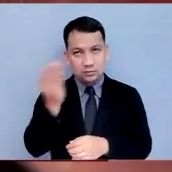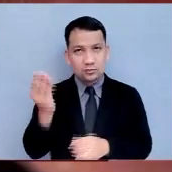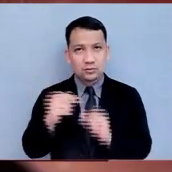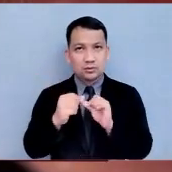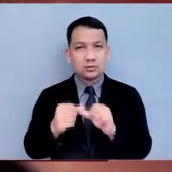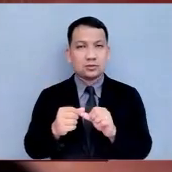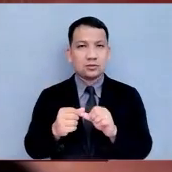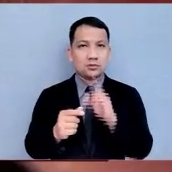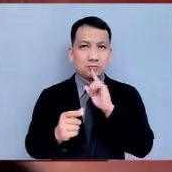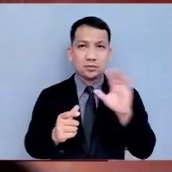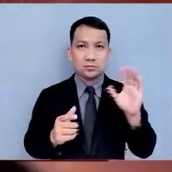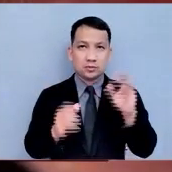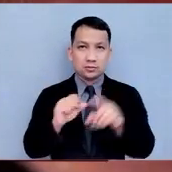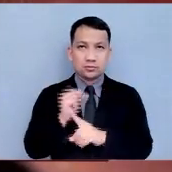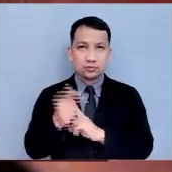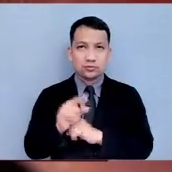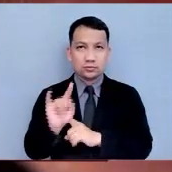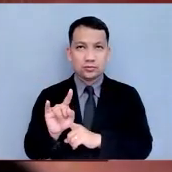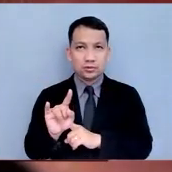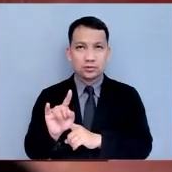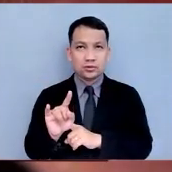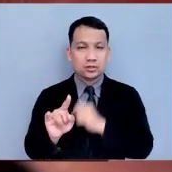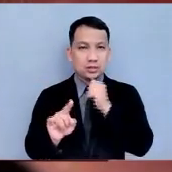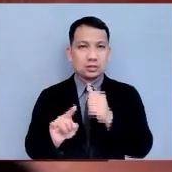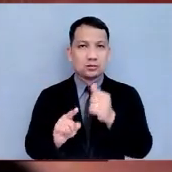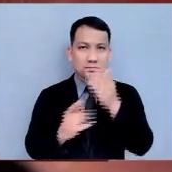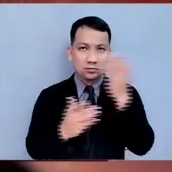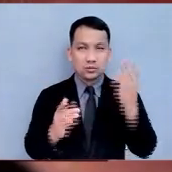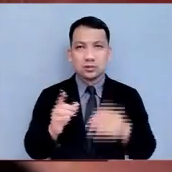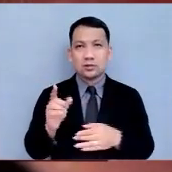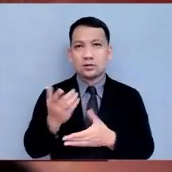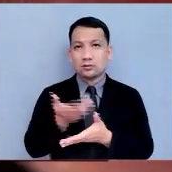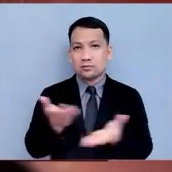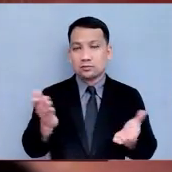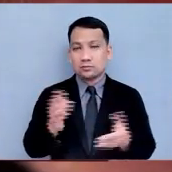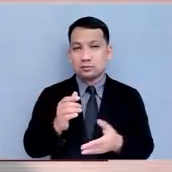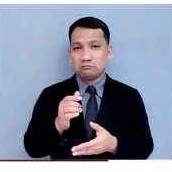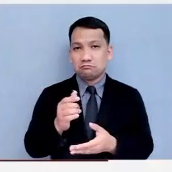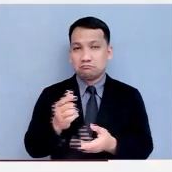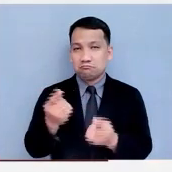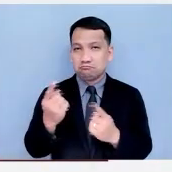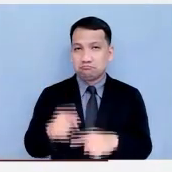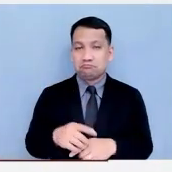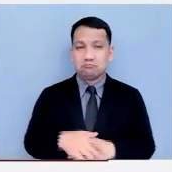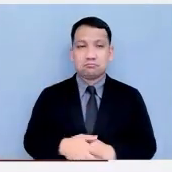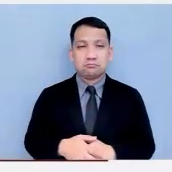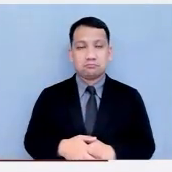na pangako sa social media para hindi kayo mauwing dismayado.